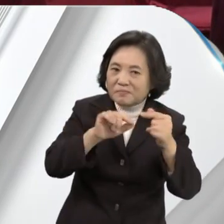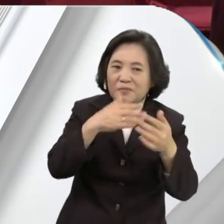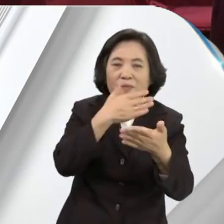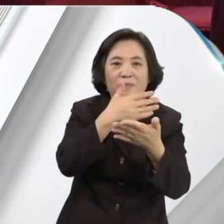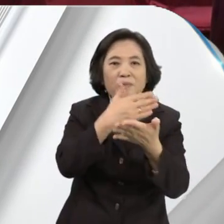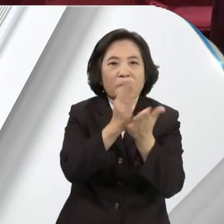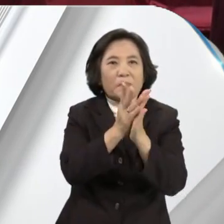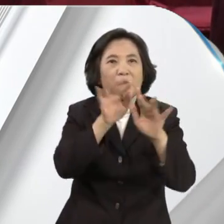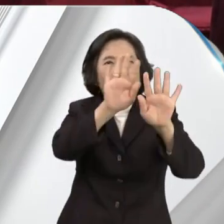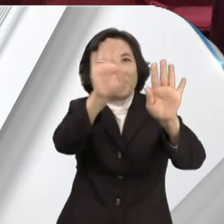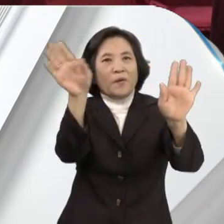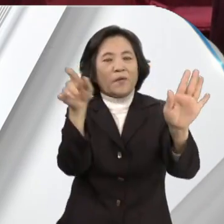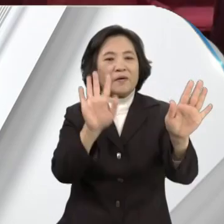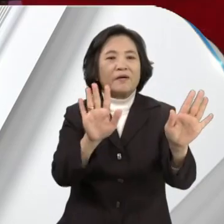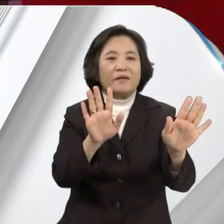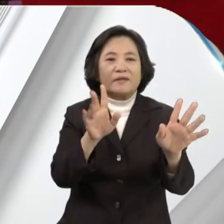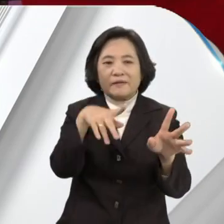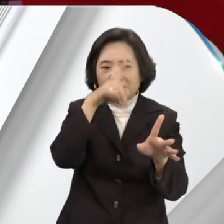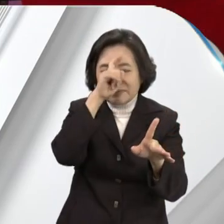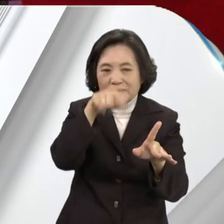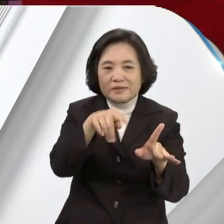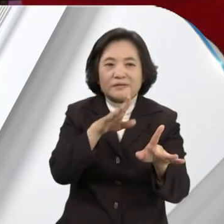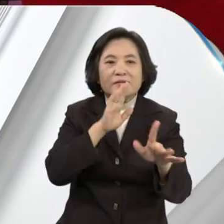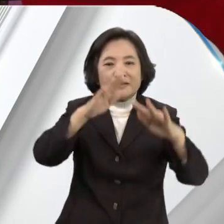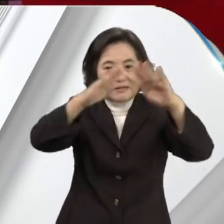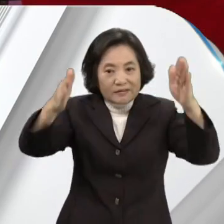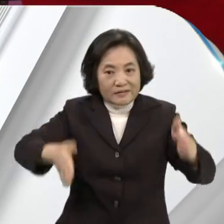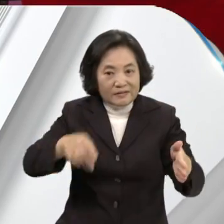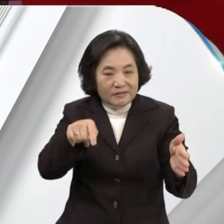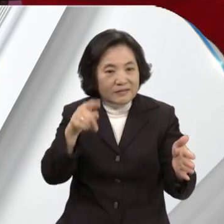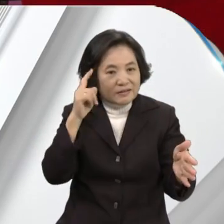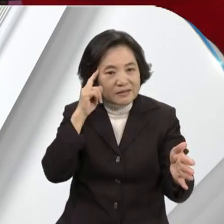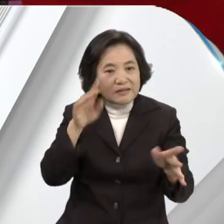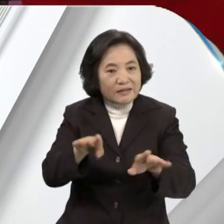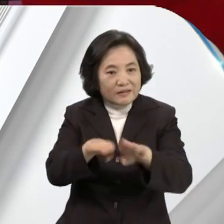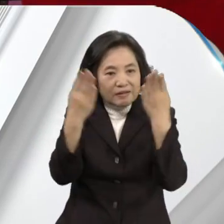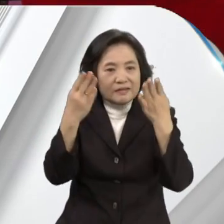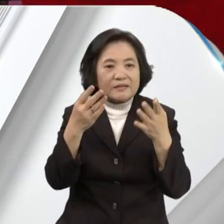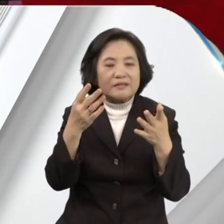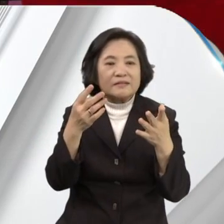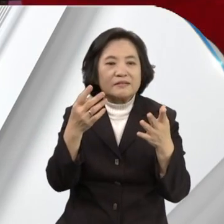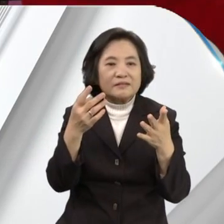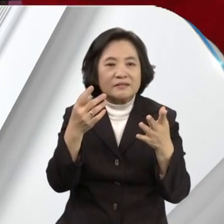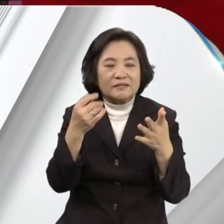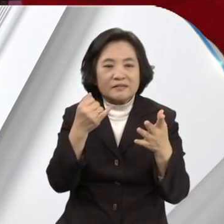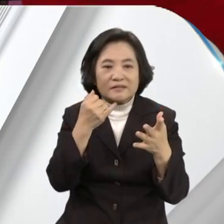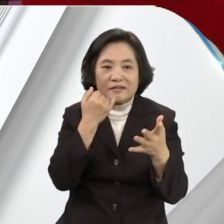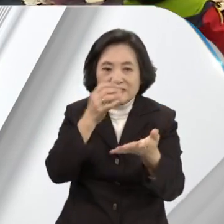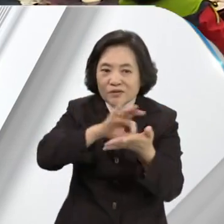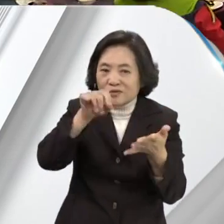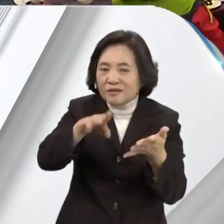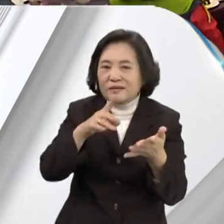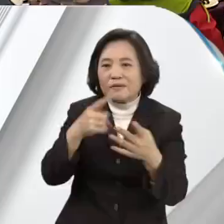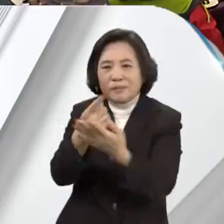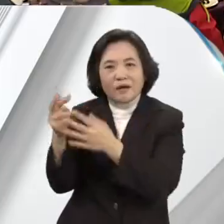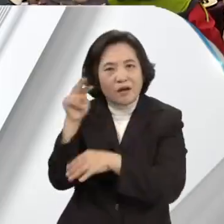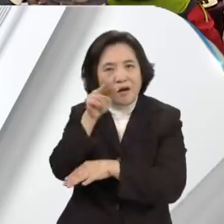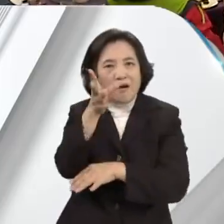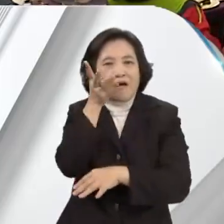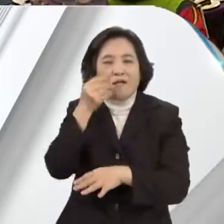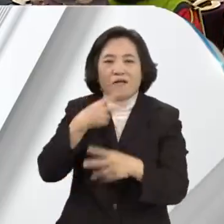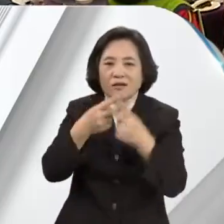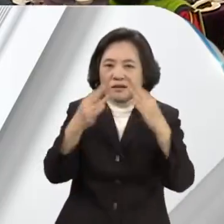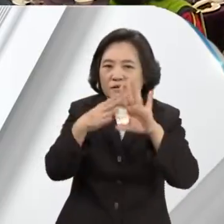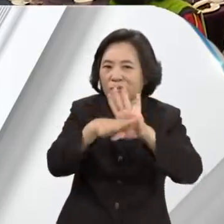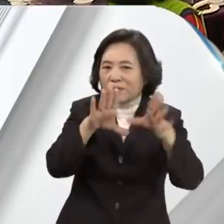那希望透过我们这个学堂的一个启用，让大家呢能够更深的了解。 臭屯镇